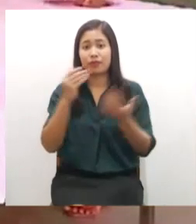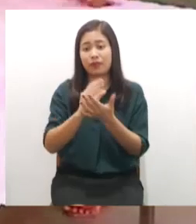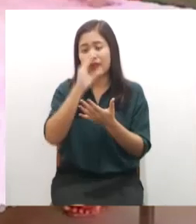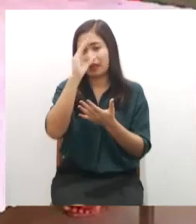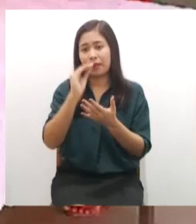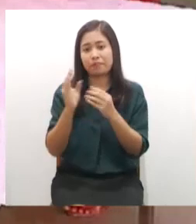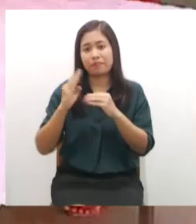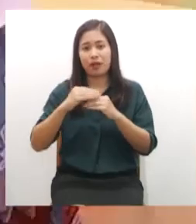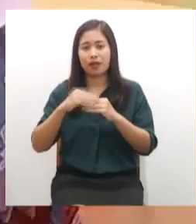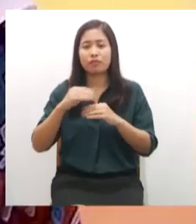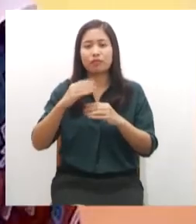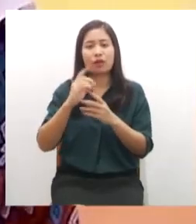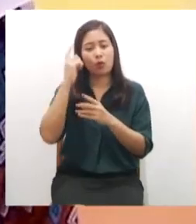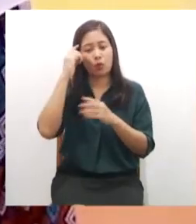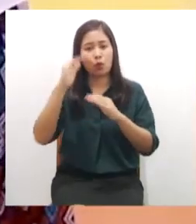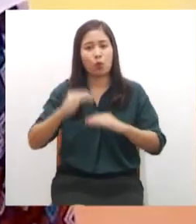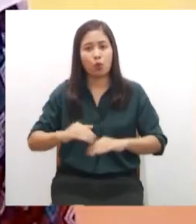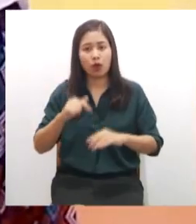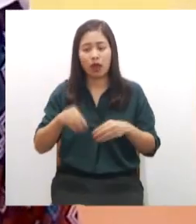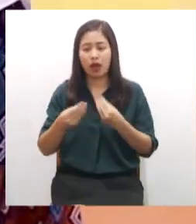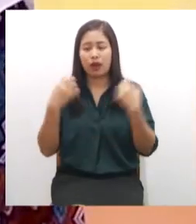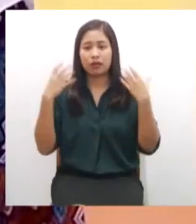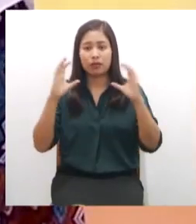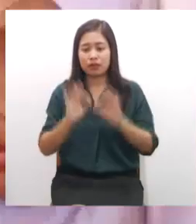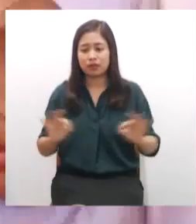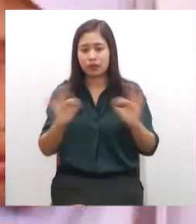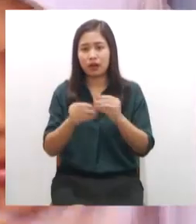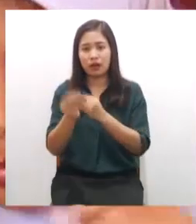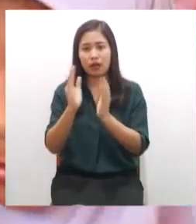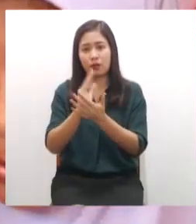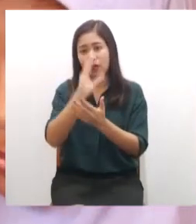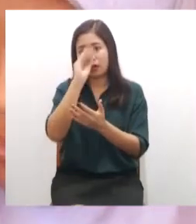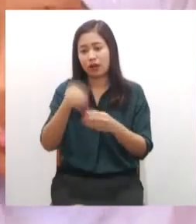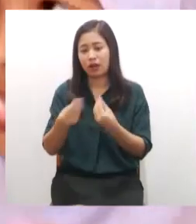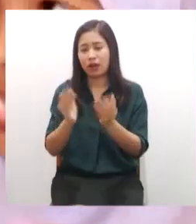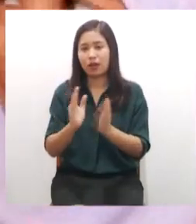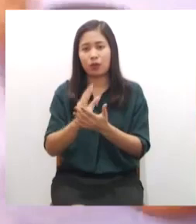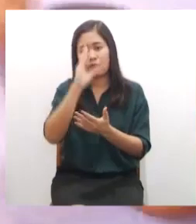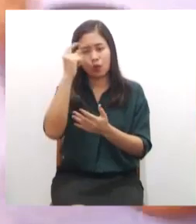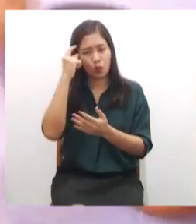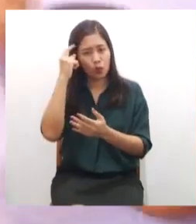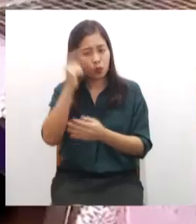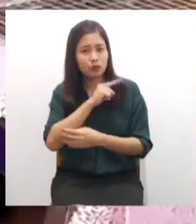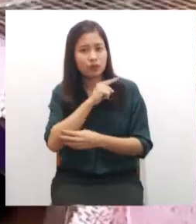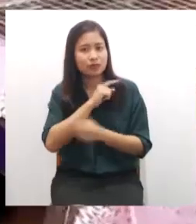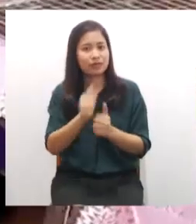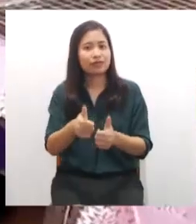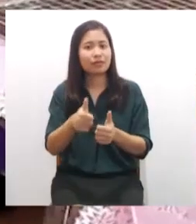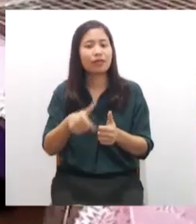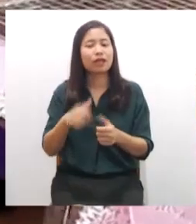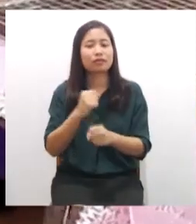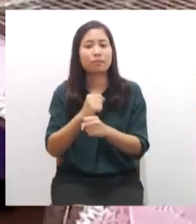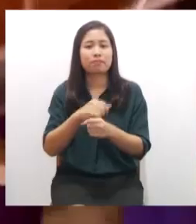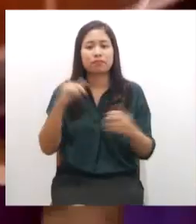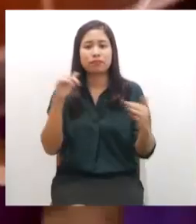ารู้ถือเป็นอีกหนึ่งกิจกรรมที่รัฐบาลให้ความสำคัญกับผู้เรียนเพื่อผู้เรียนสามารถเรียนรู้ด้วยตัวเองจากการมีปฏิสัมพัน